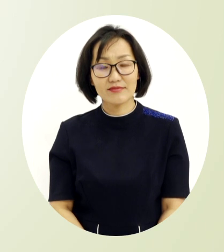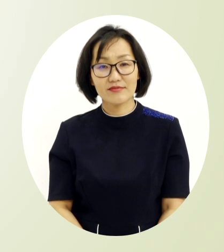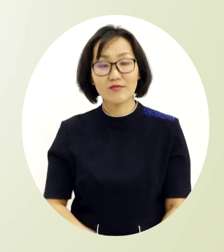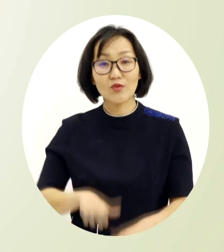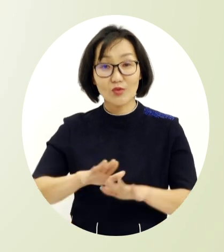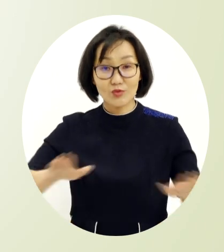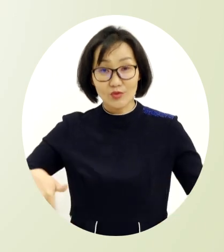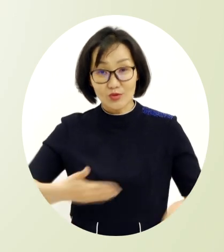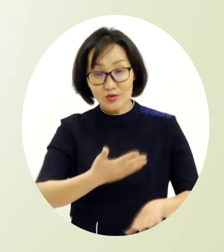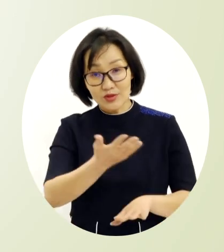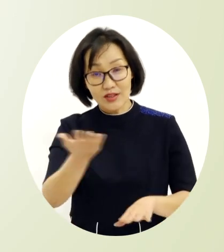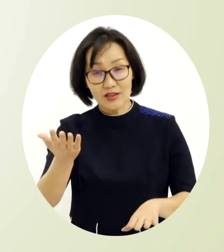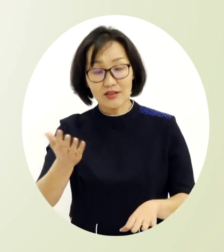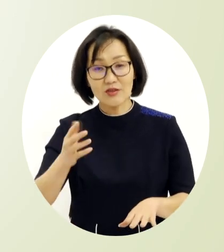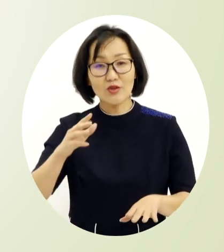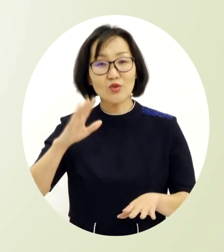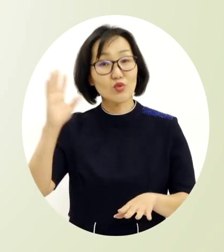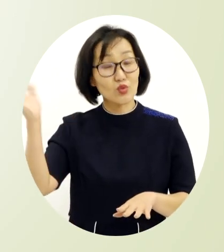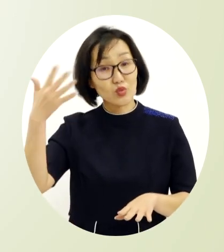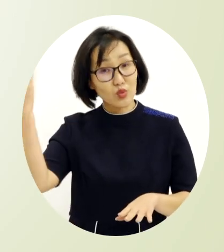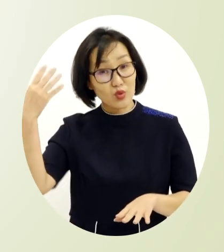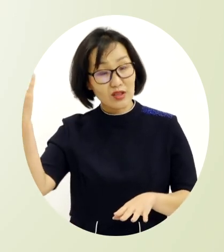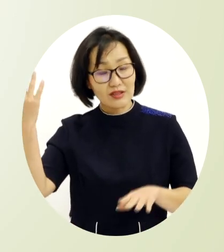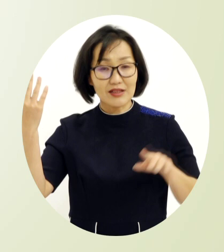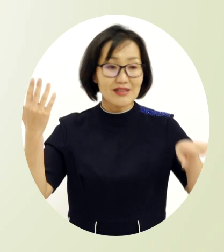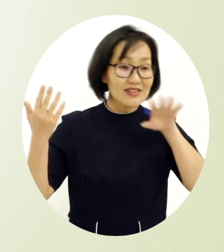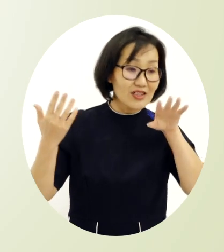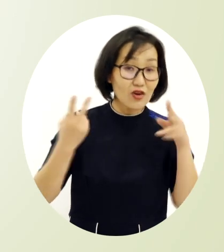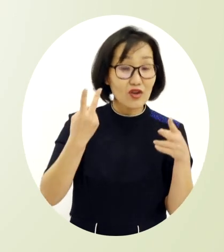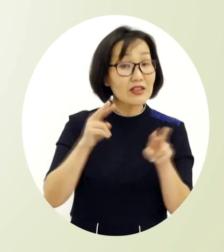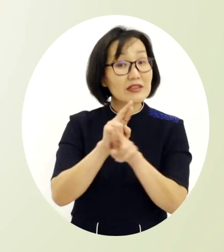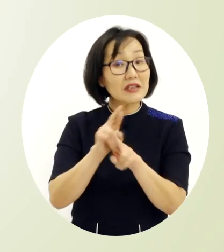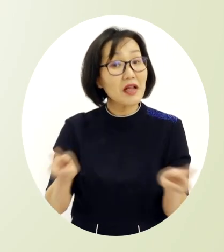За хүүхдүүд ээ, шуурга, салхи хоёр ялгаатай юу?